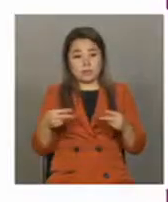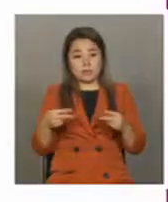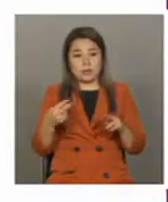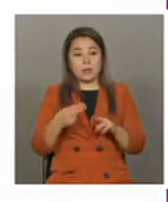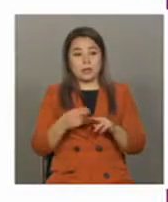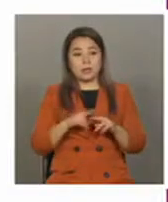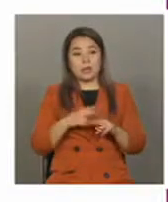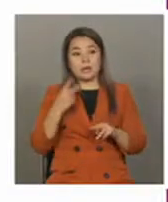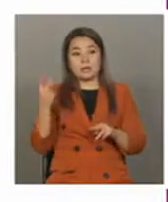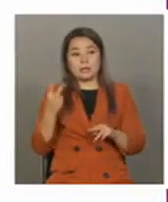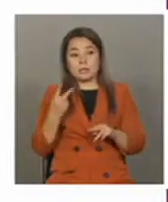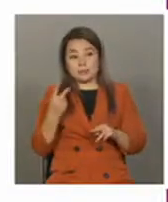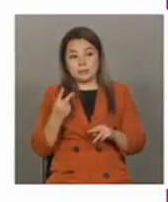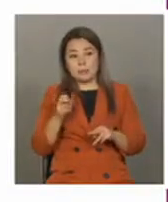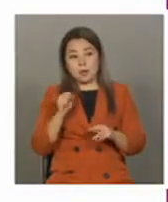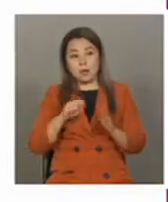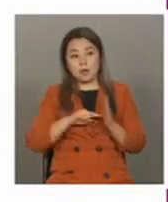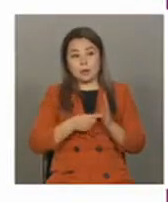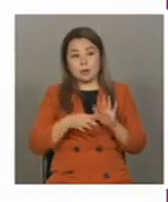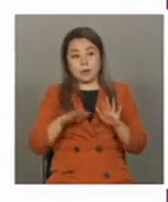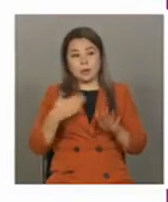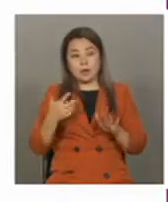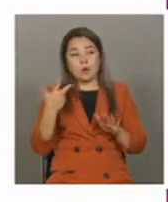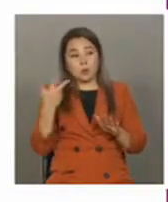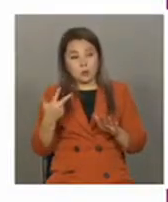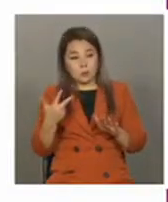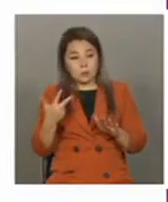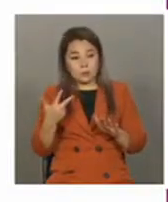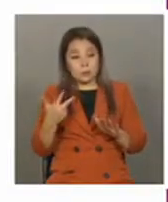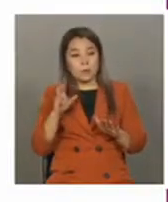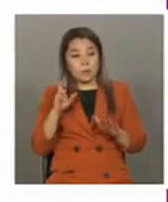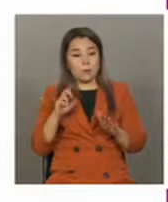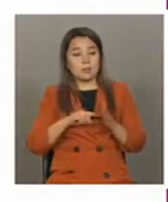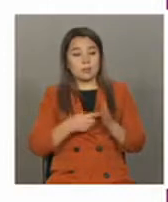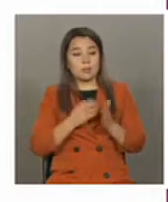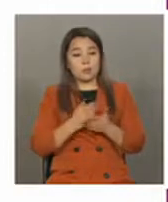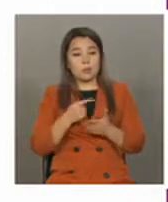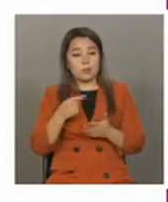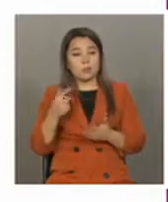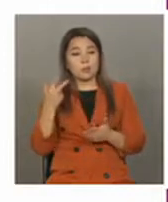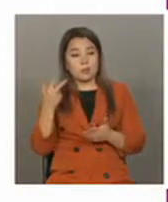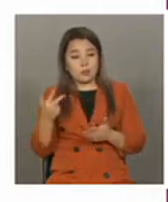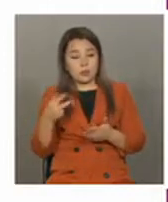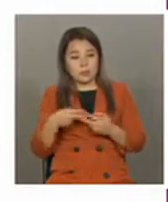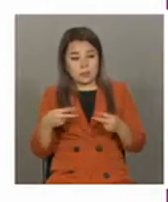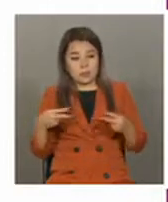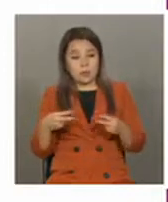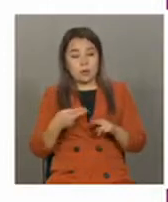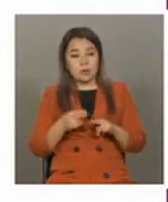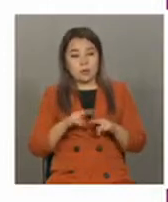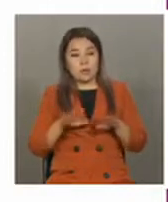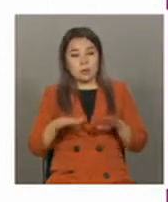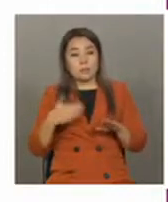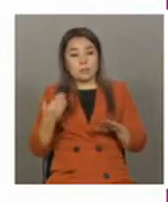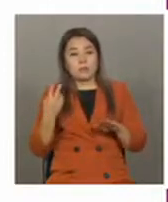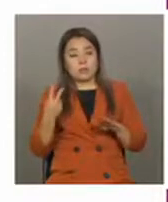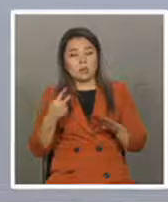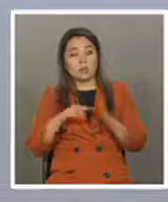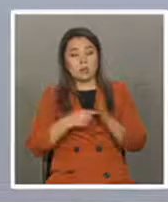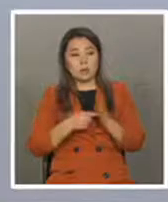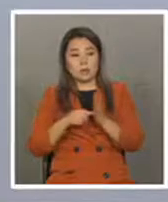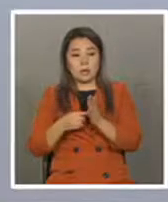Екінші, А нүктесінің координаты 3-ге тең. Б нүктесінің координаты -3-ке тең. Бұл жердегі екі нүктенің арақашықтығын табу үшін